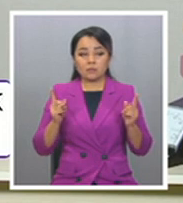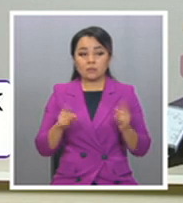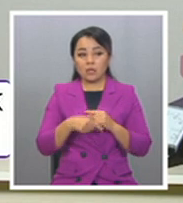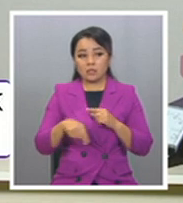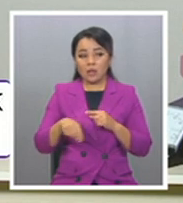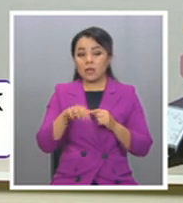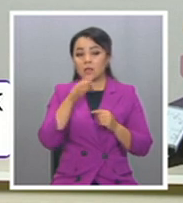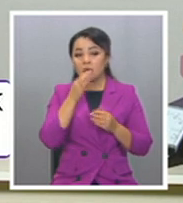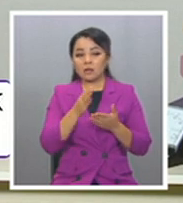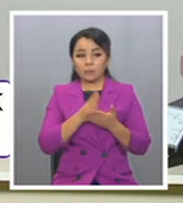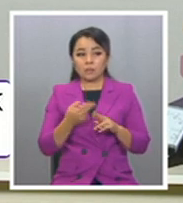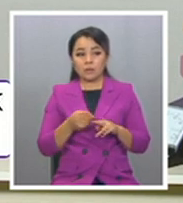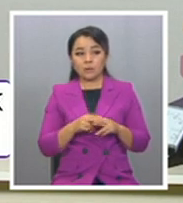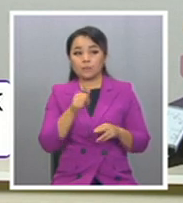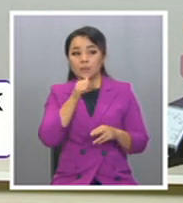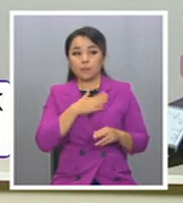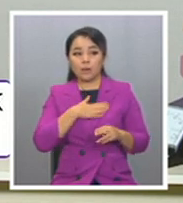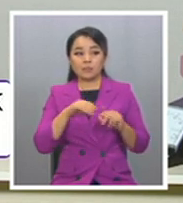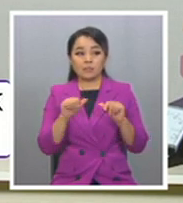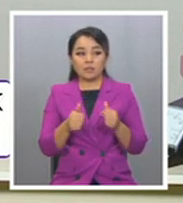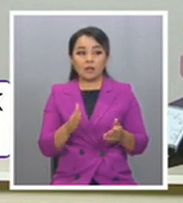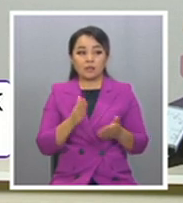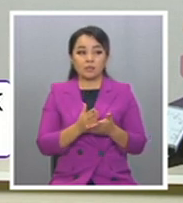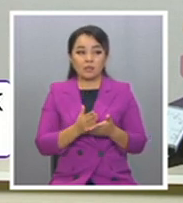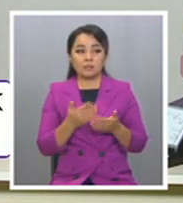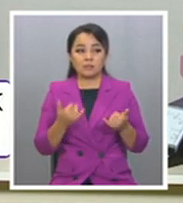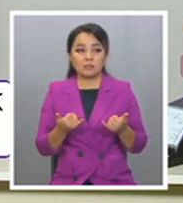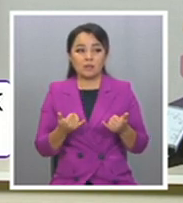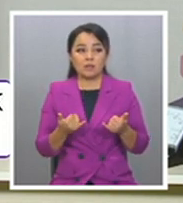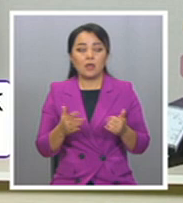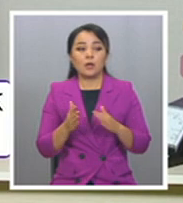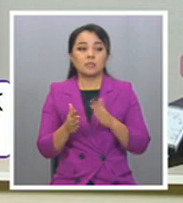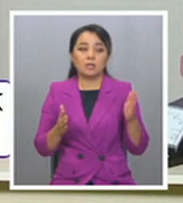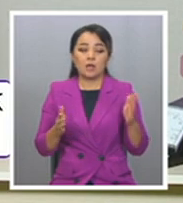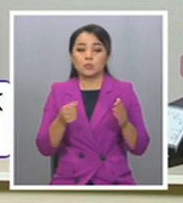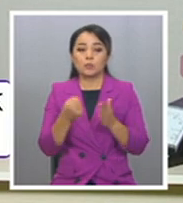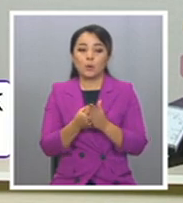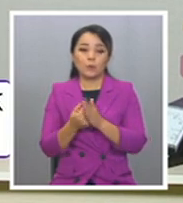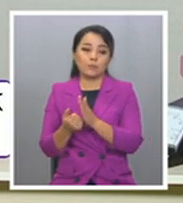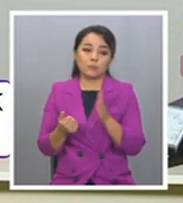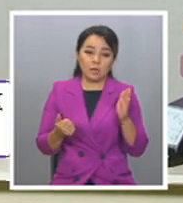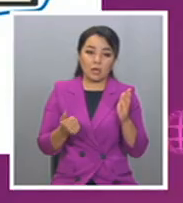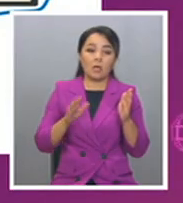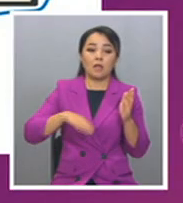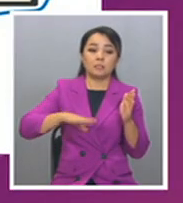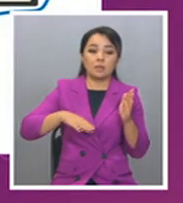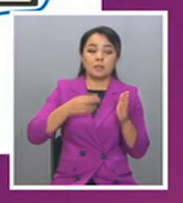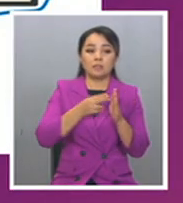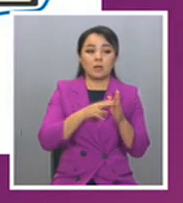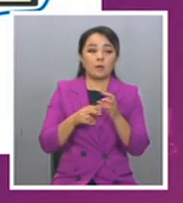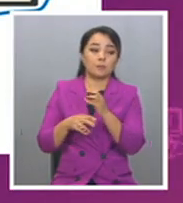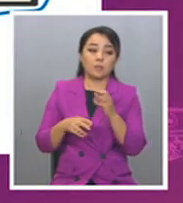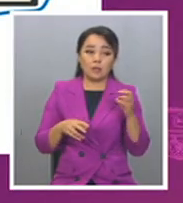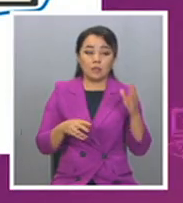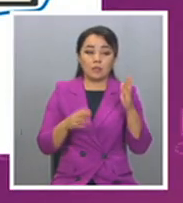тең уақытта біздің денеміз сол жақтағы ең шеткі нүктесіне жетеді. Демек, ол жердегі